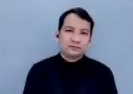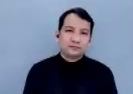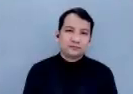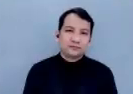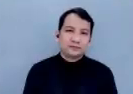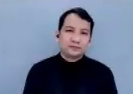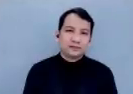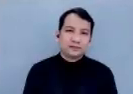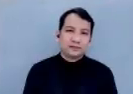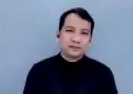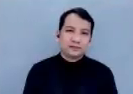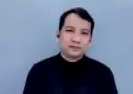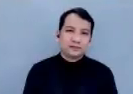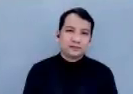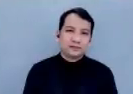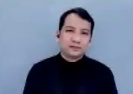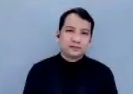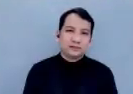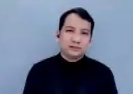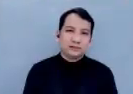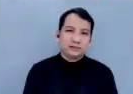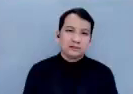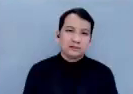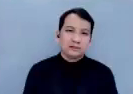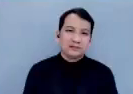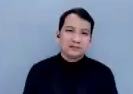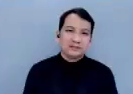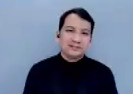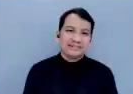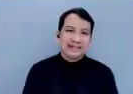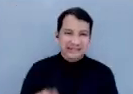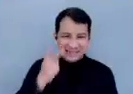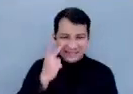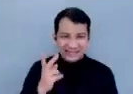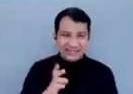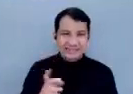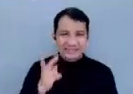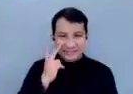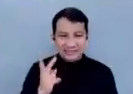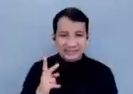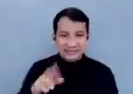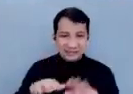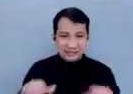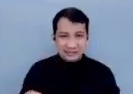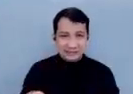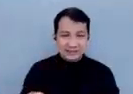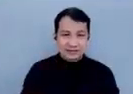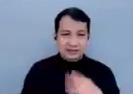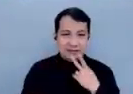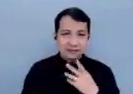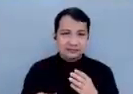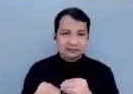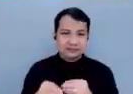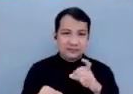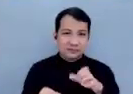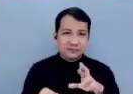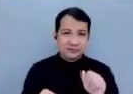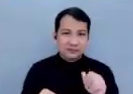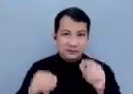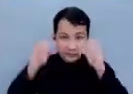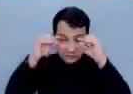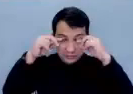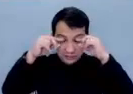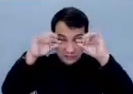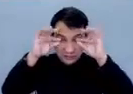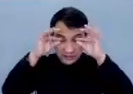Ayun, inaantok siya. Uh-huh. Ako to. Ang cute, no? Alam mo yung ibang dolls natin dito, yung kay Ma'am Cora, yung eyelids niya, Mama, merong